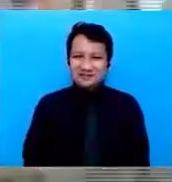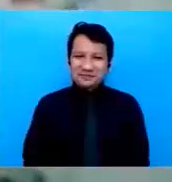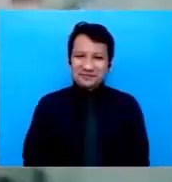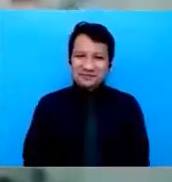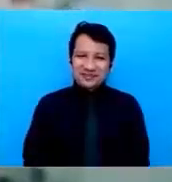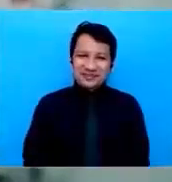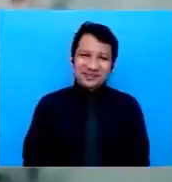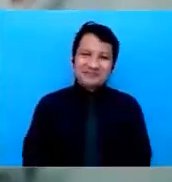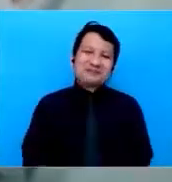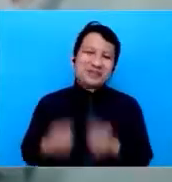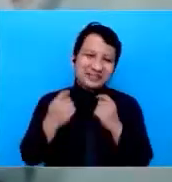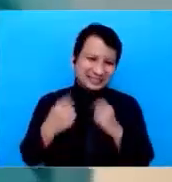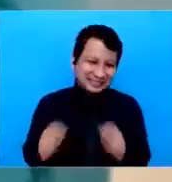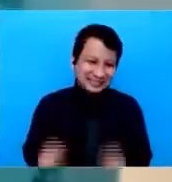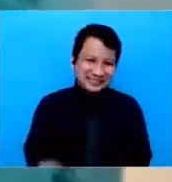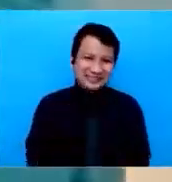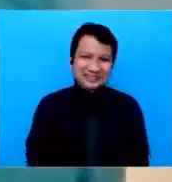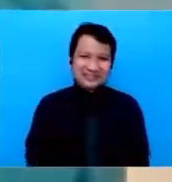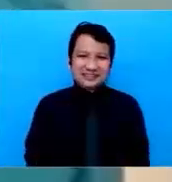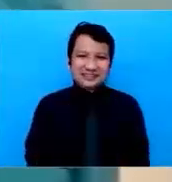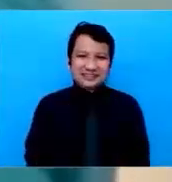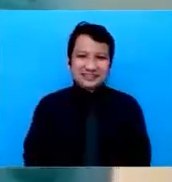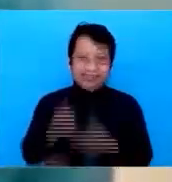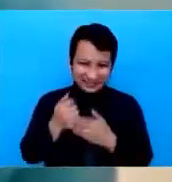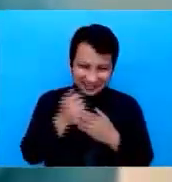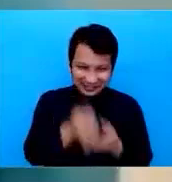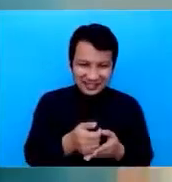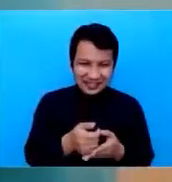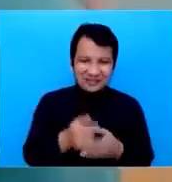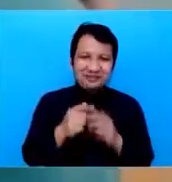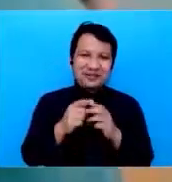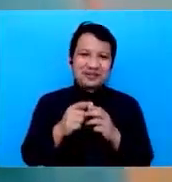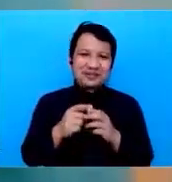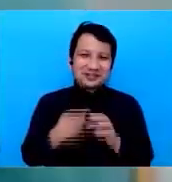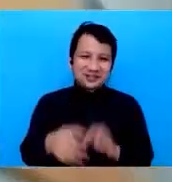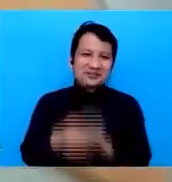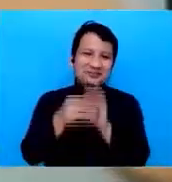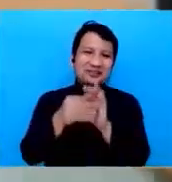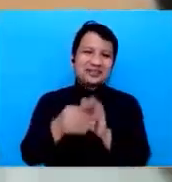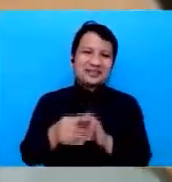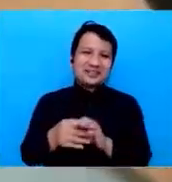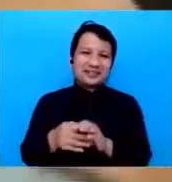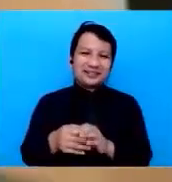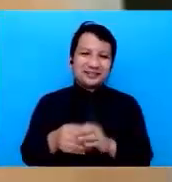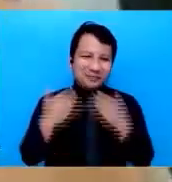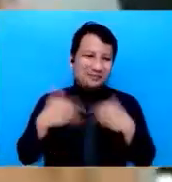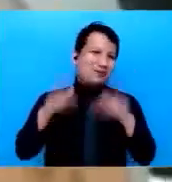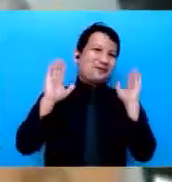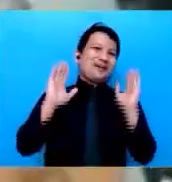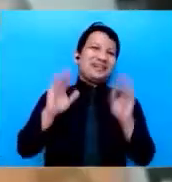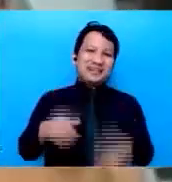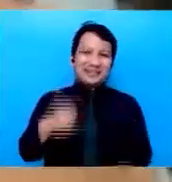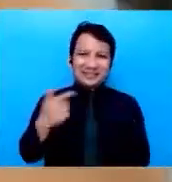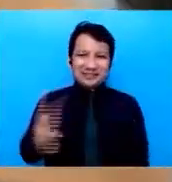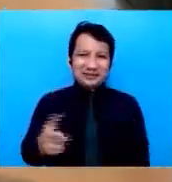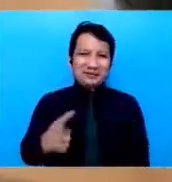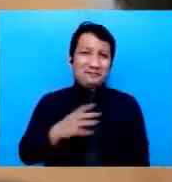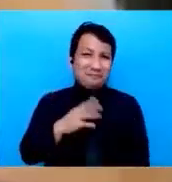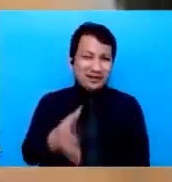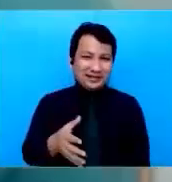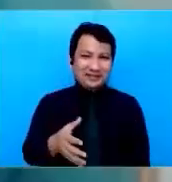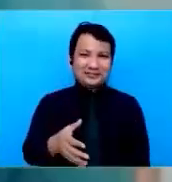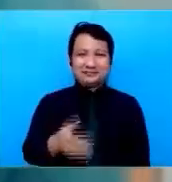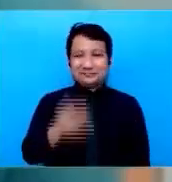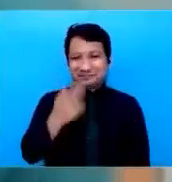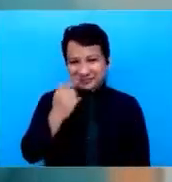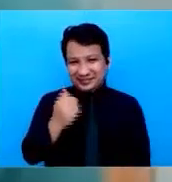Sinubukan na nga siyang i-coach ng mismong pari, pero pati po si Father nag-give up na. Ayos na sana, pero may